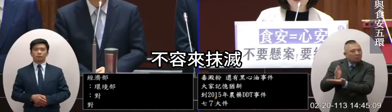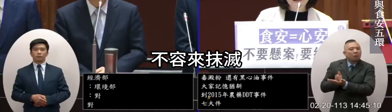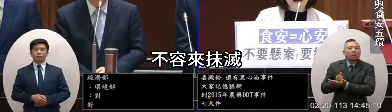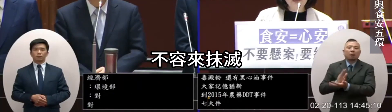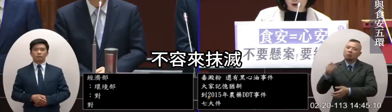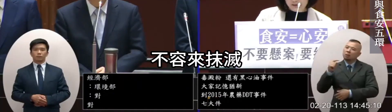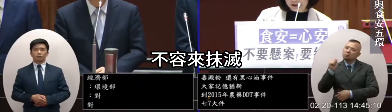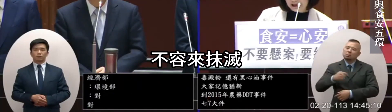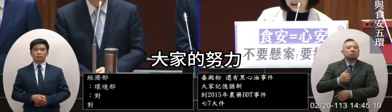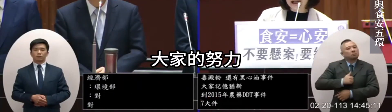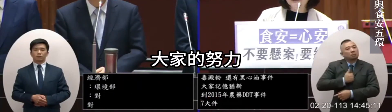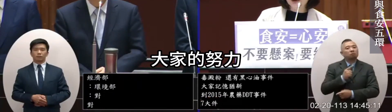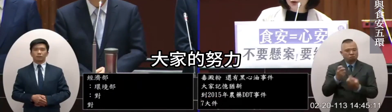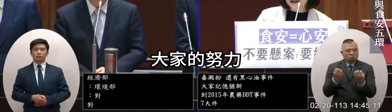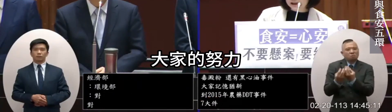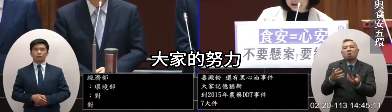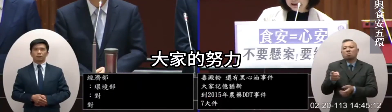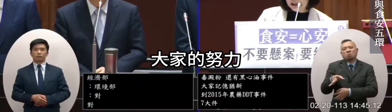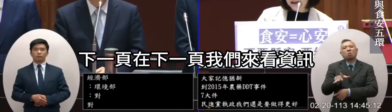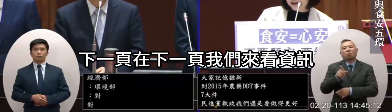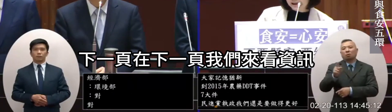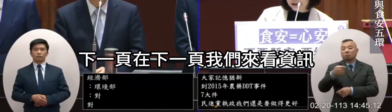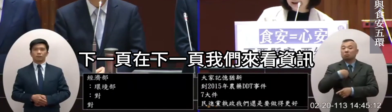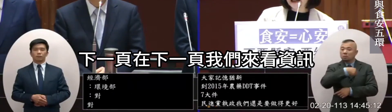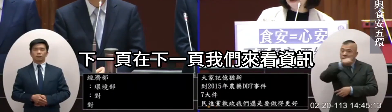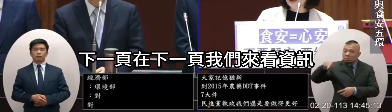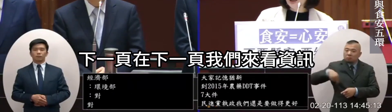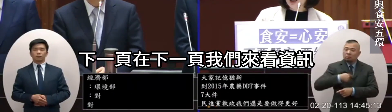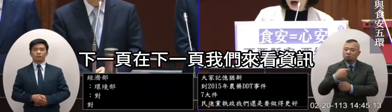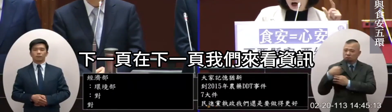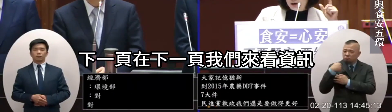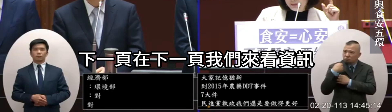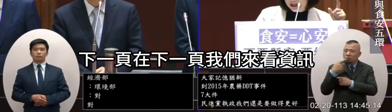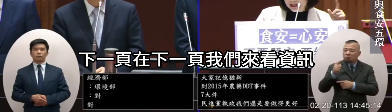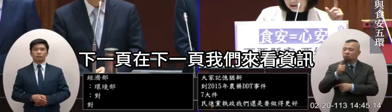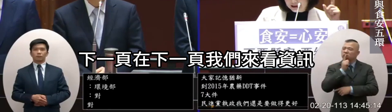不容来抹灭大家的努力。下一页，再下一页，